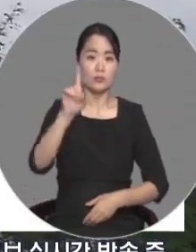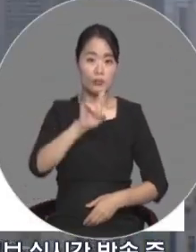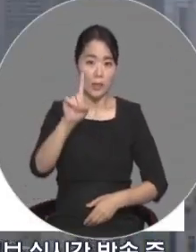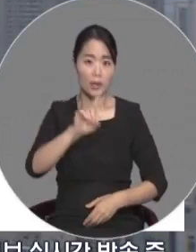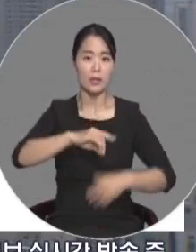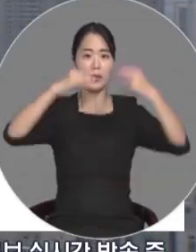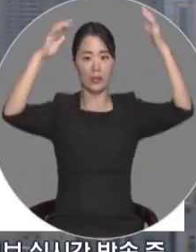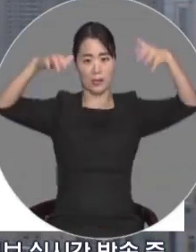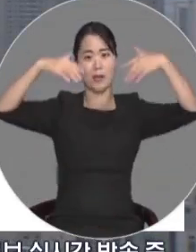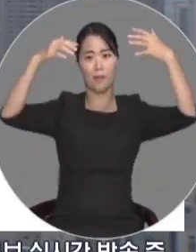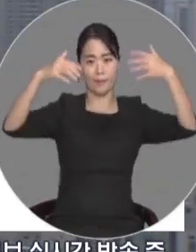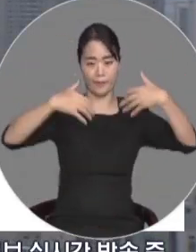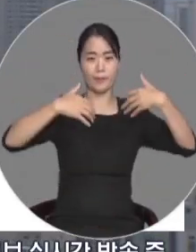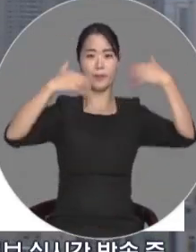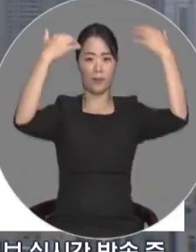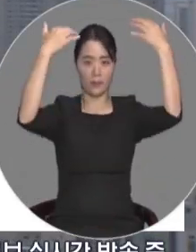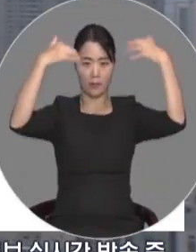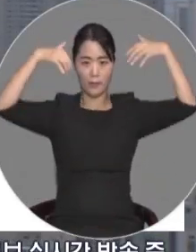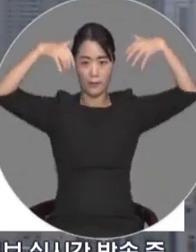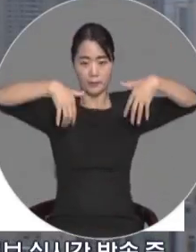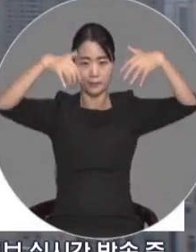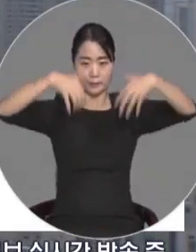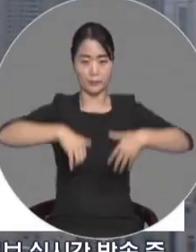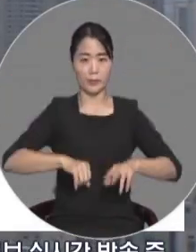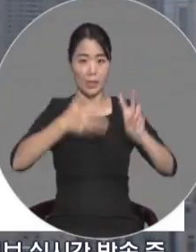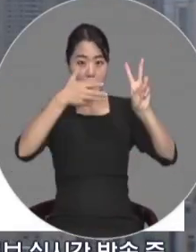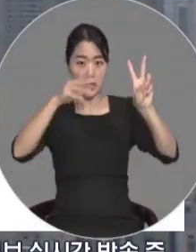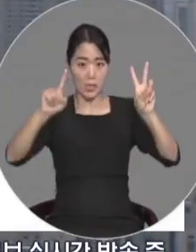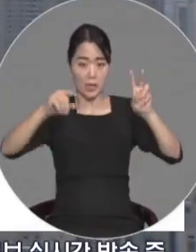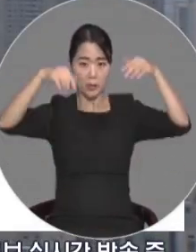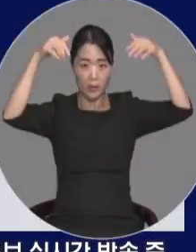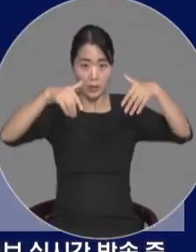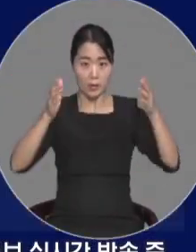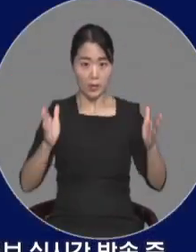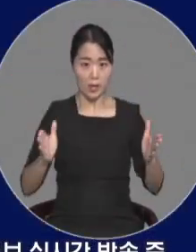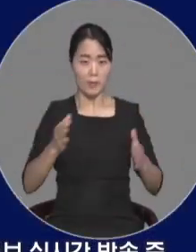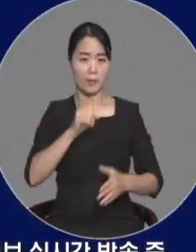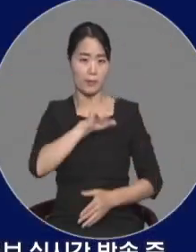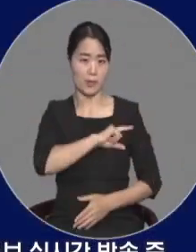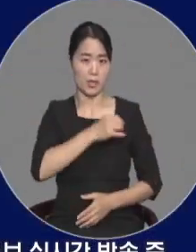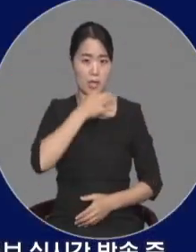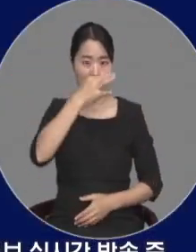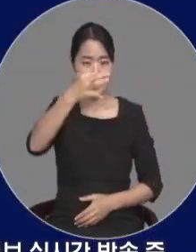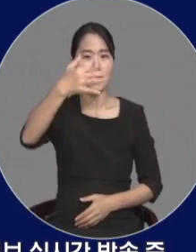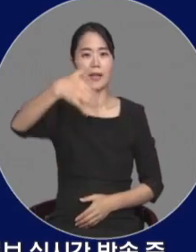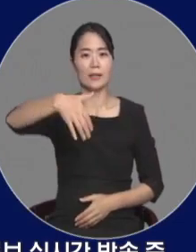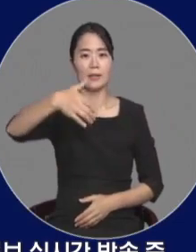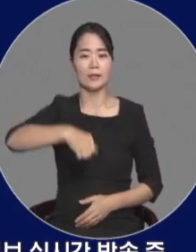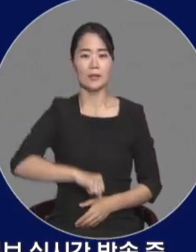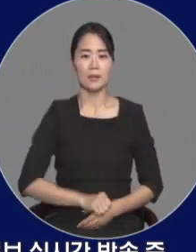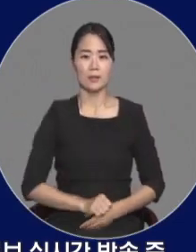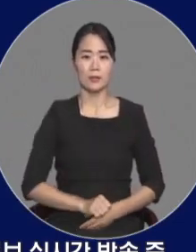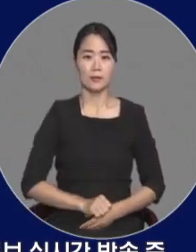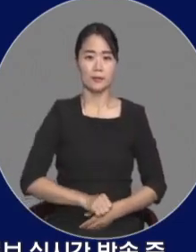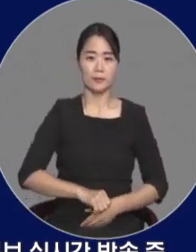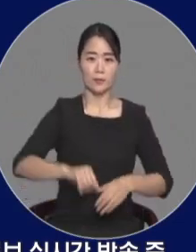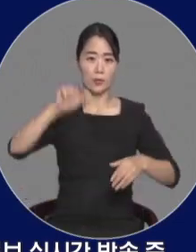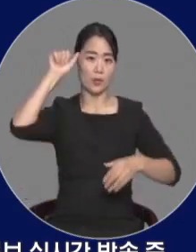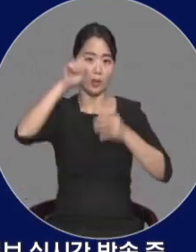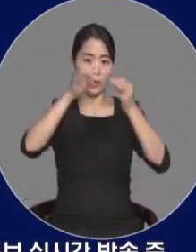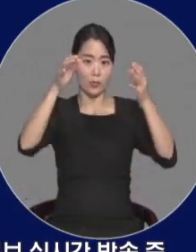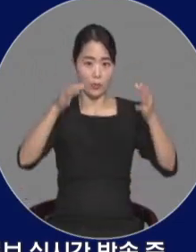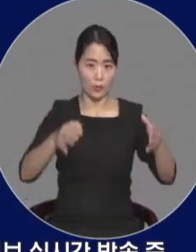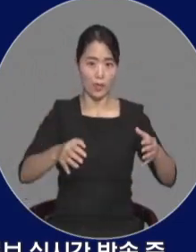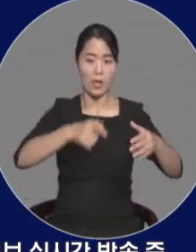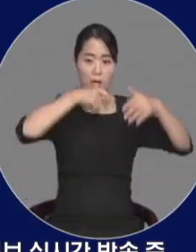겁니다. 다만 2차 우기로 칭할지는 좀 더 지켜봐야 합니다. 닷새간의 평균 강수량이 7mm를 넘어서는 첫